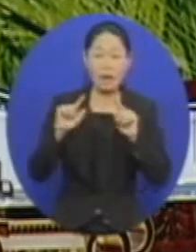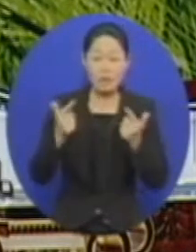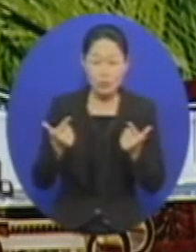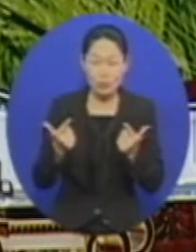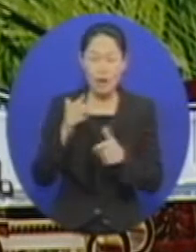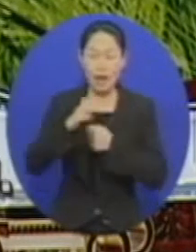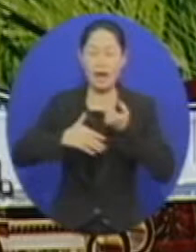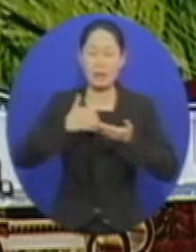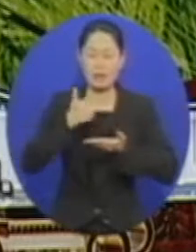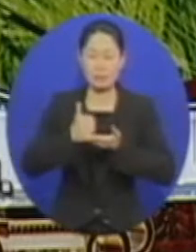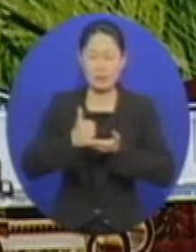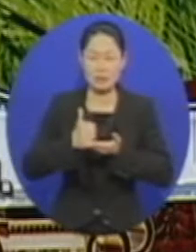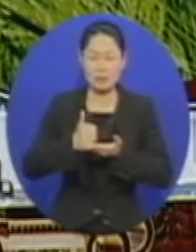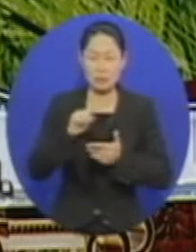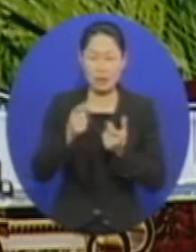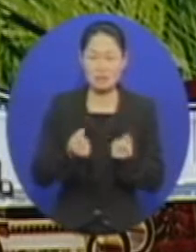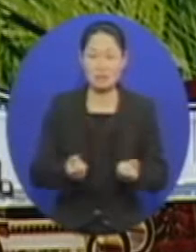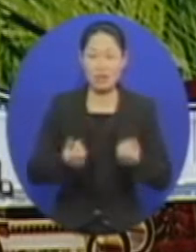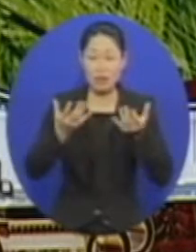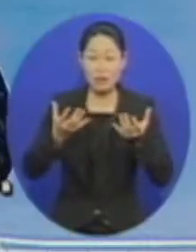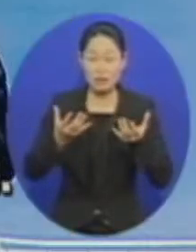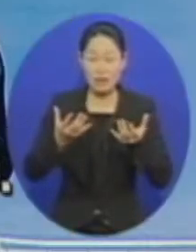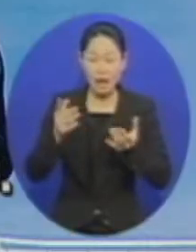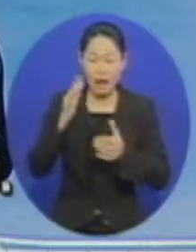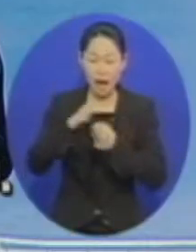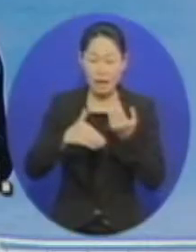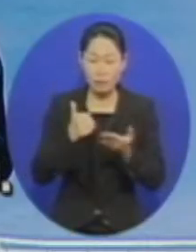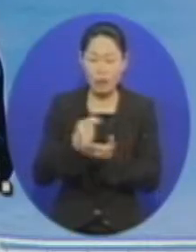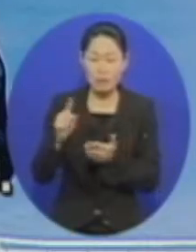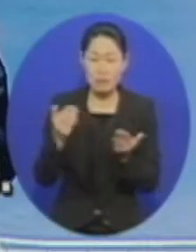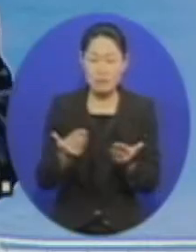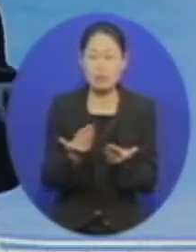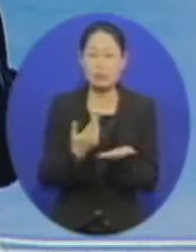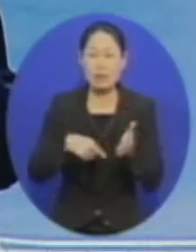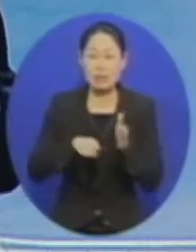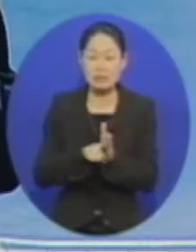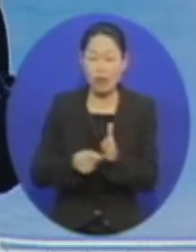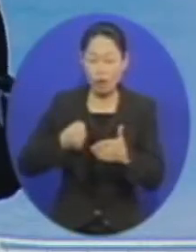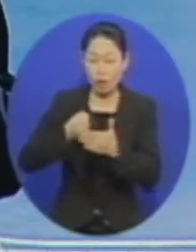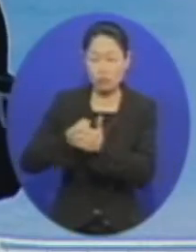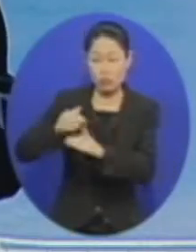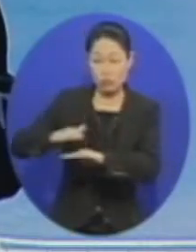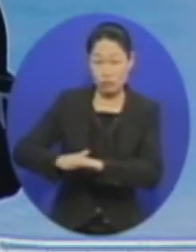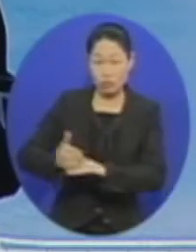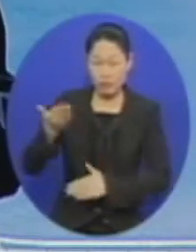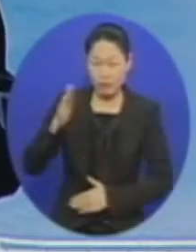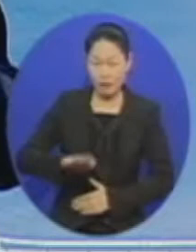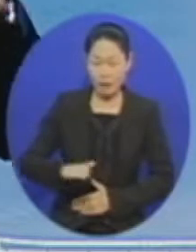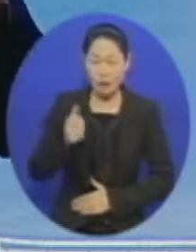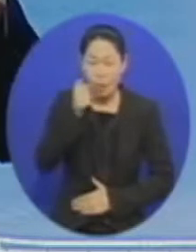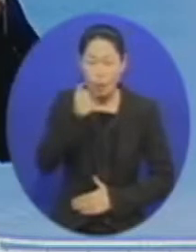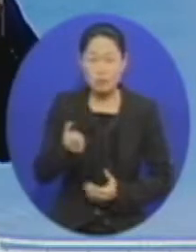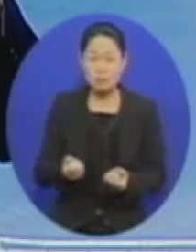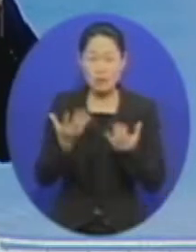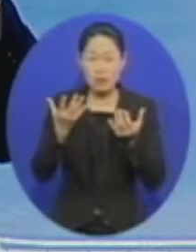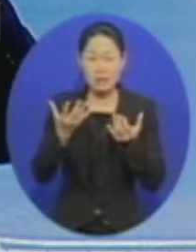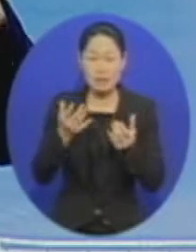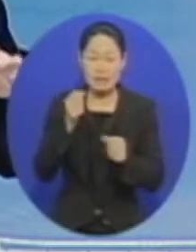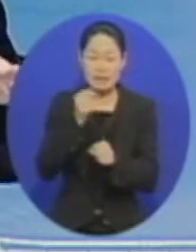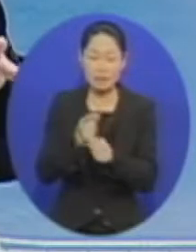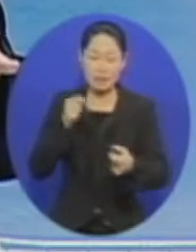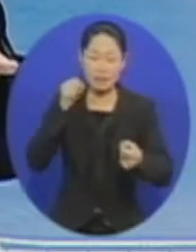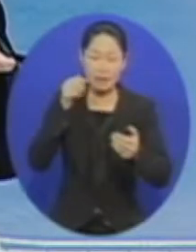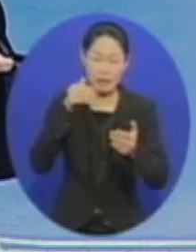절기를 그런 어떤 일을 하시려고 정 해주셨어 있는데 이 오순절의 이 이미 이름의 하나님의 성령을